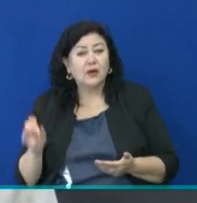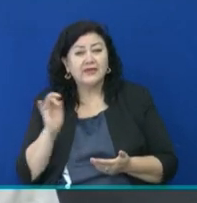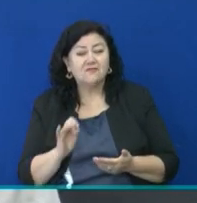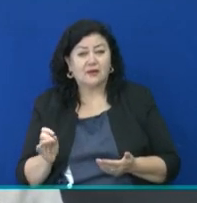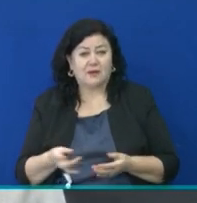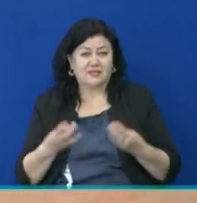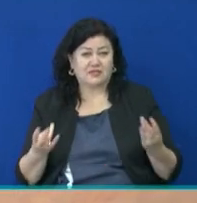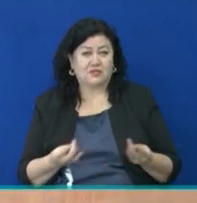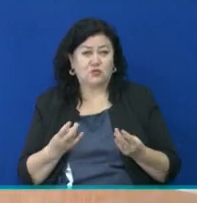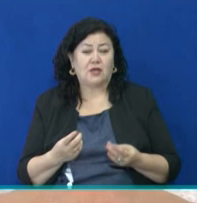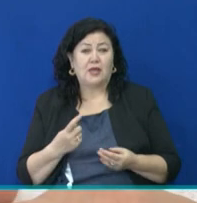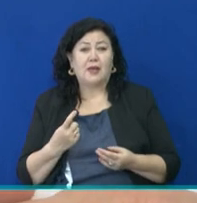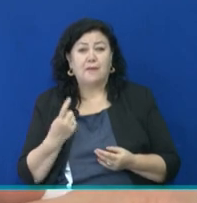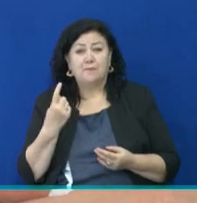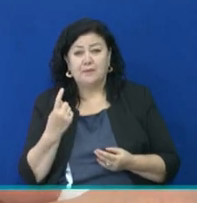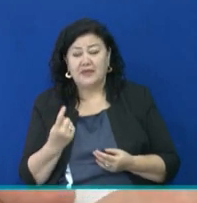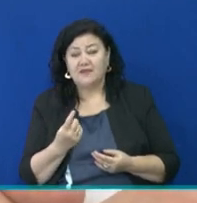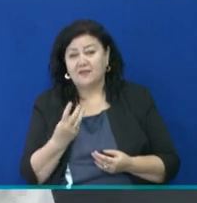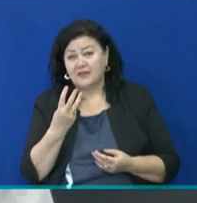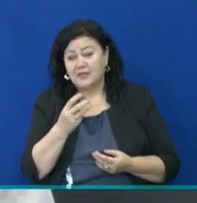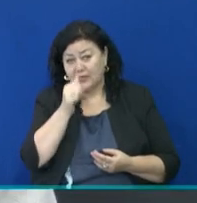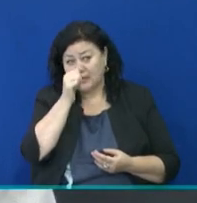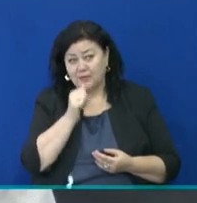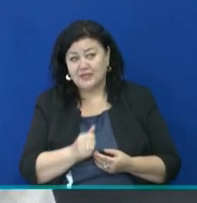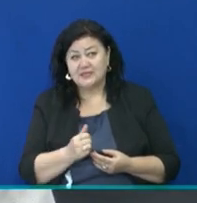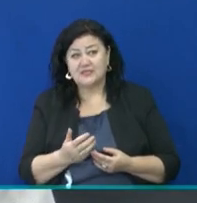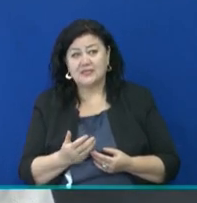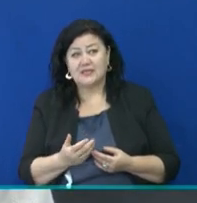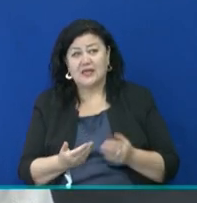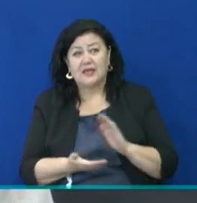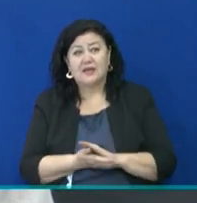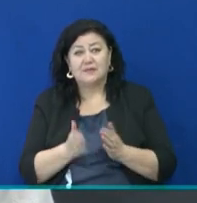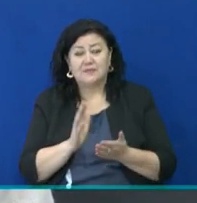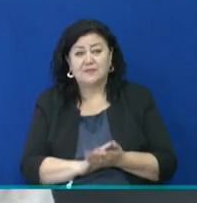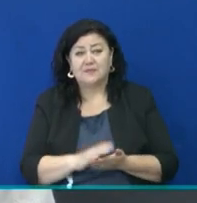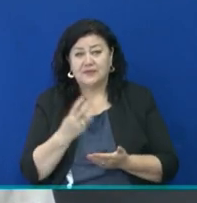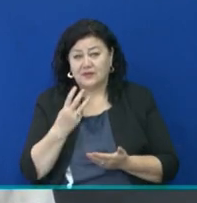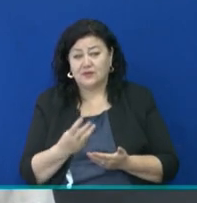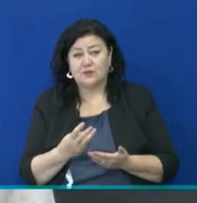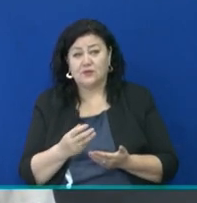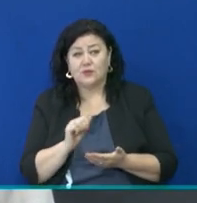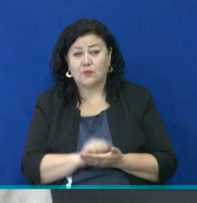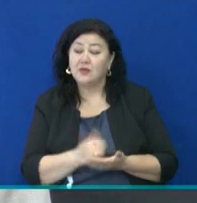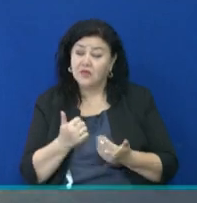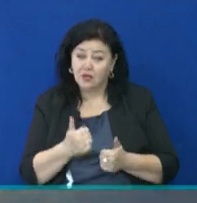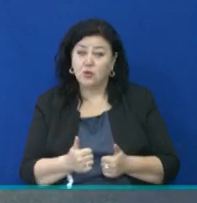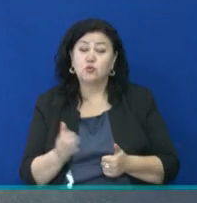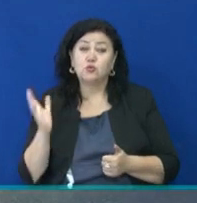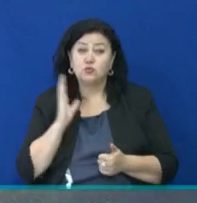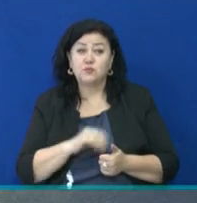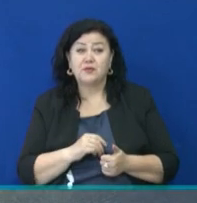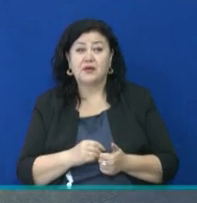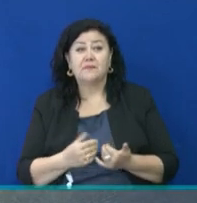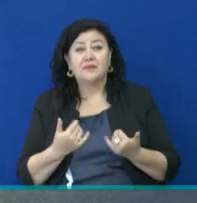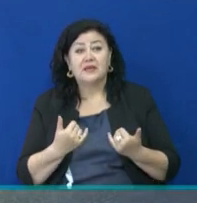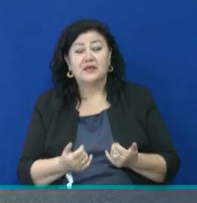керек. 1990-да мен сотқа дейінгі 5 медиативтік келісімге қол жеткіздім. Менің ойымша бұл жақсы нәтиже. Алдағы